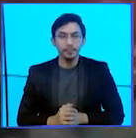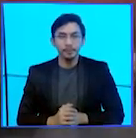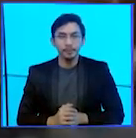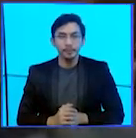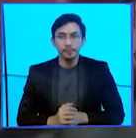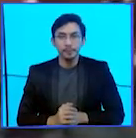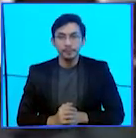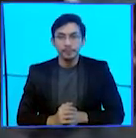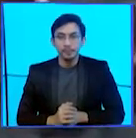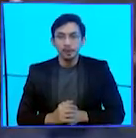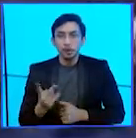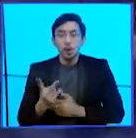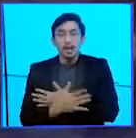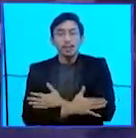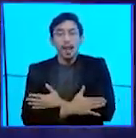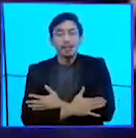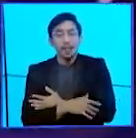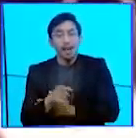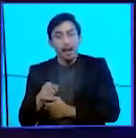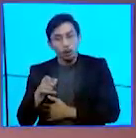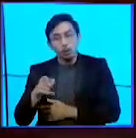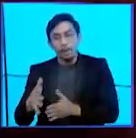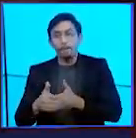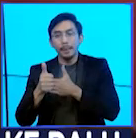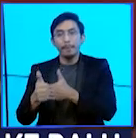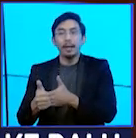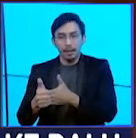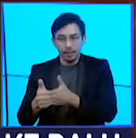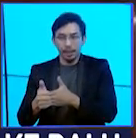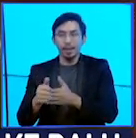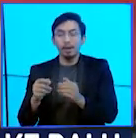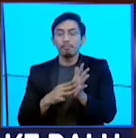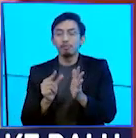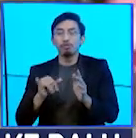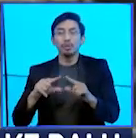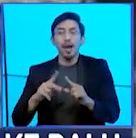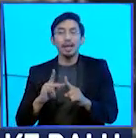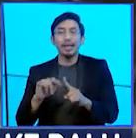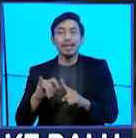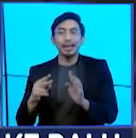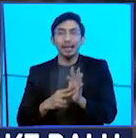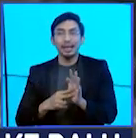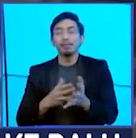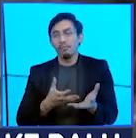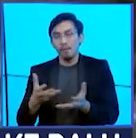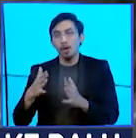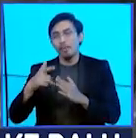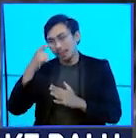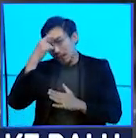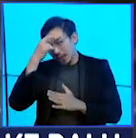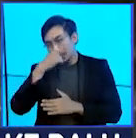Dua jenazah, yakni jenazah pimpinan kelompok Mujahidin Indonesia Timur Ali Kalora dan Jaka Ramadan, tiba di Rumah Sakit Bayangkara Palu Minggu dini hari.